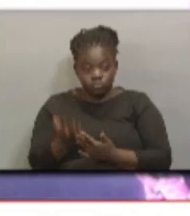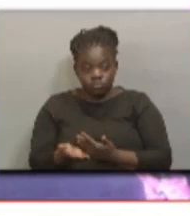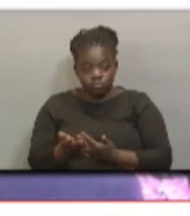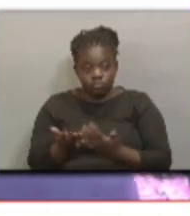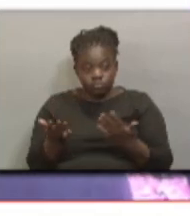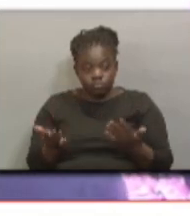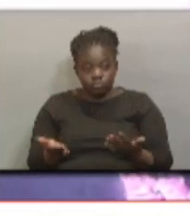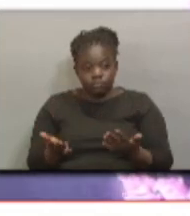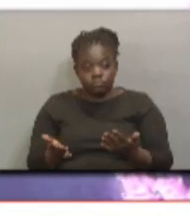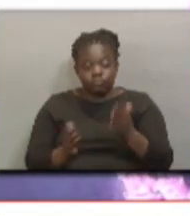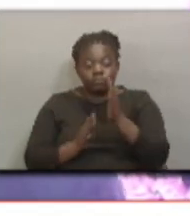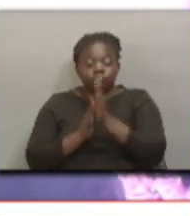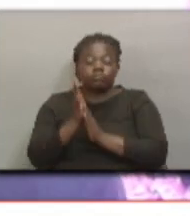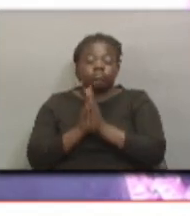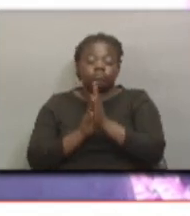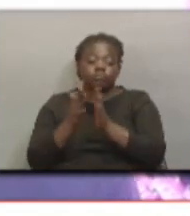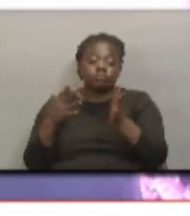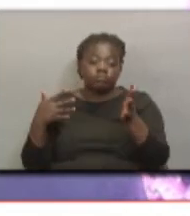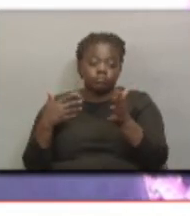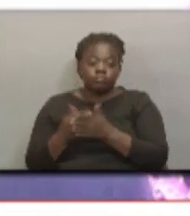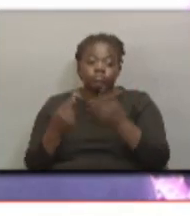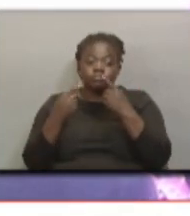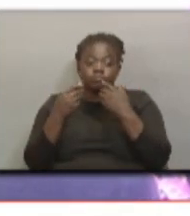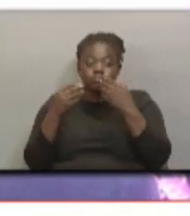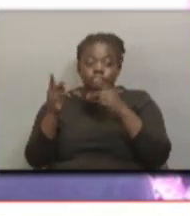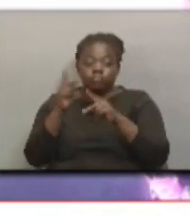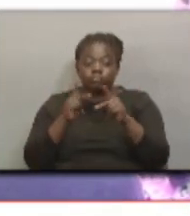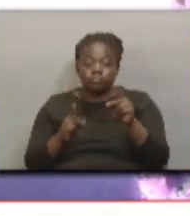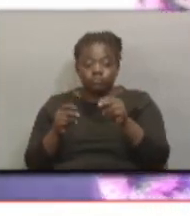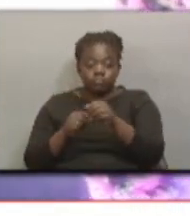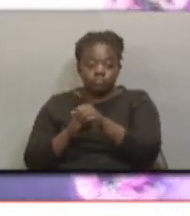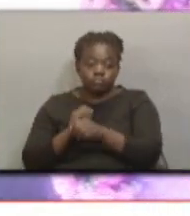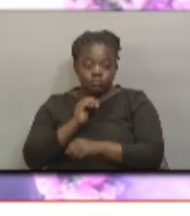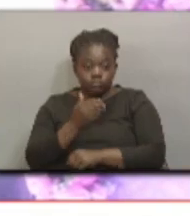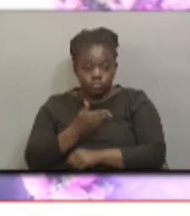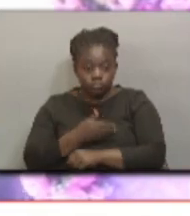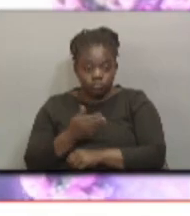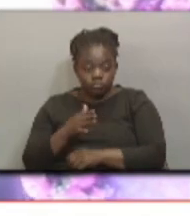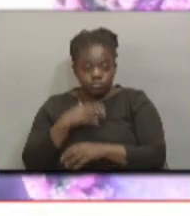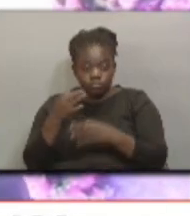twesunga okumala ebbanga. Neebaza abantu ab'enjawulo abatuwagidde